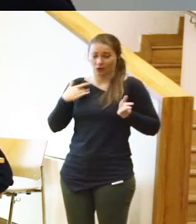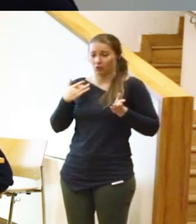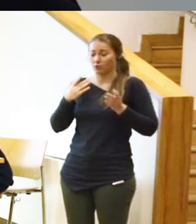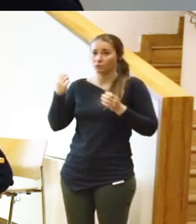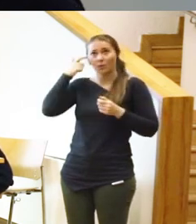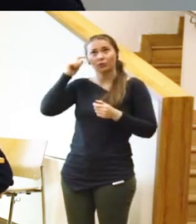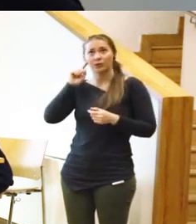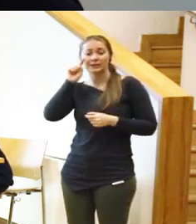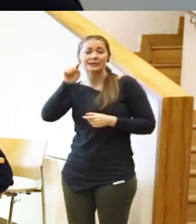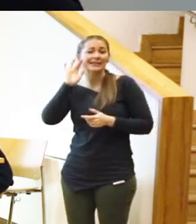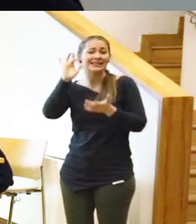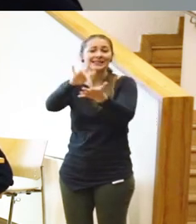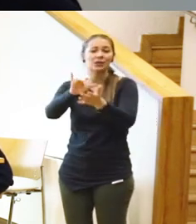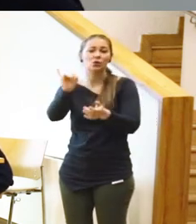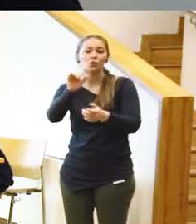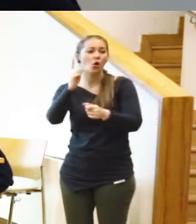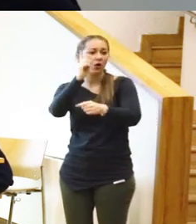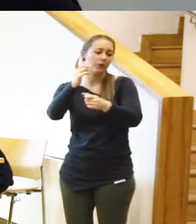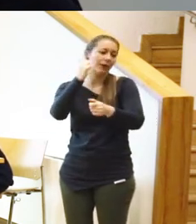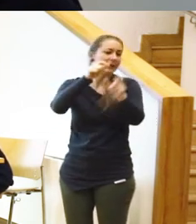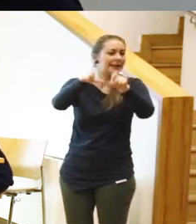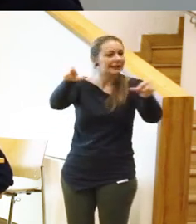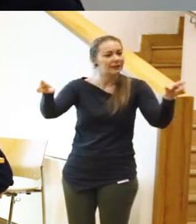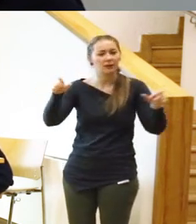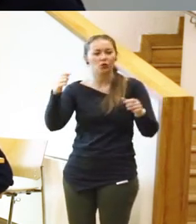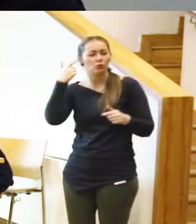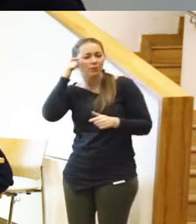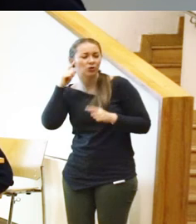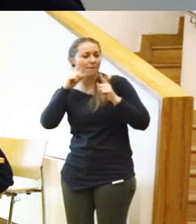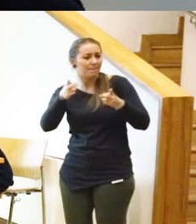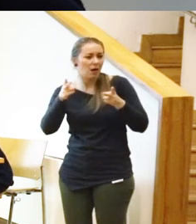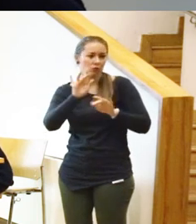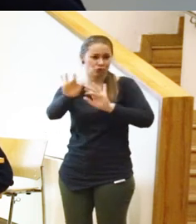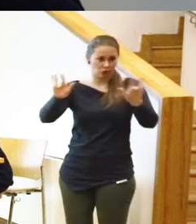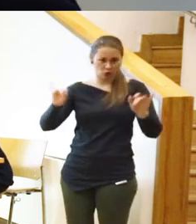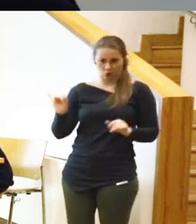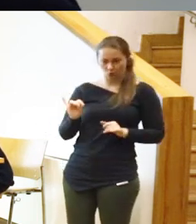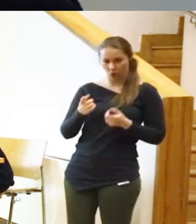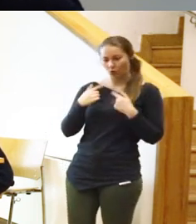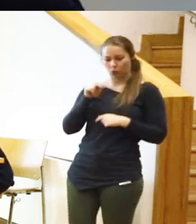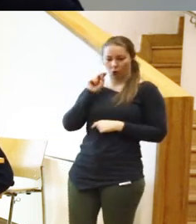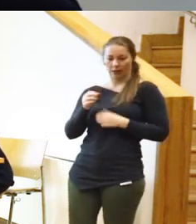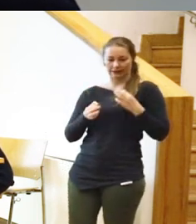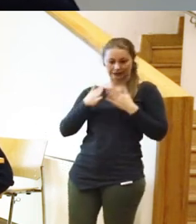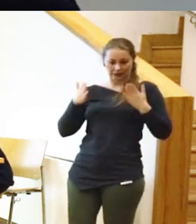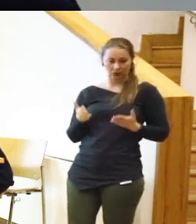pečováno, nebo s kým je zacházeno vůbec z pozice té instituce.